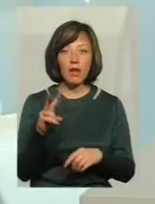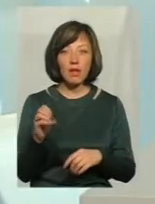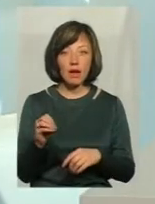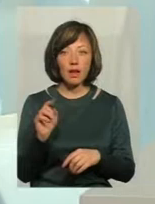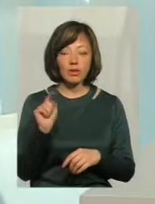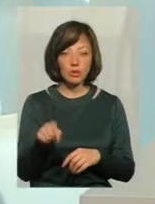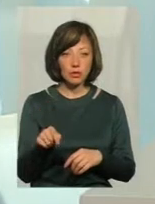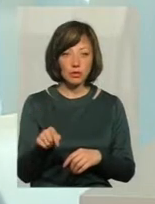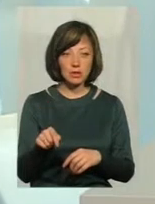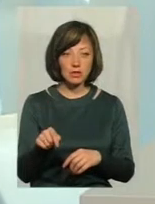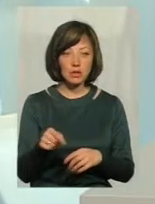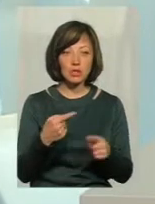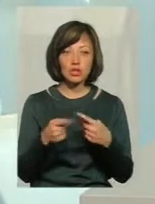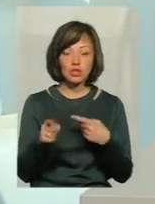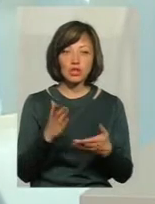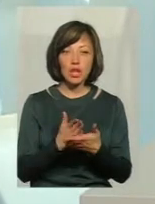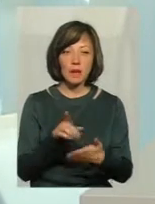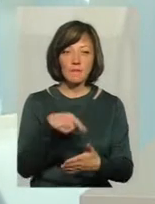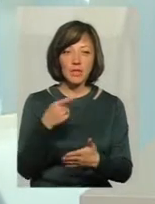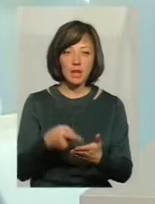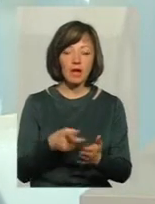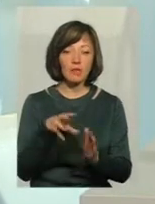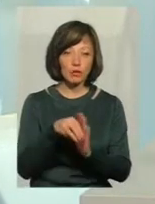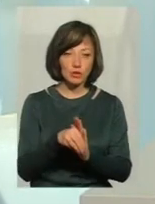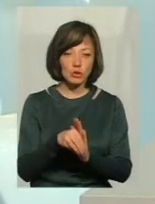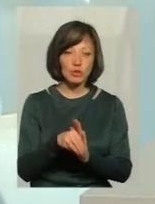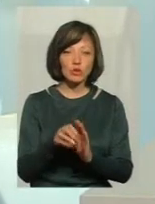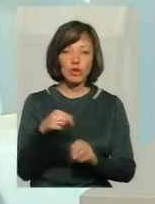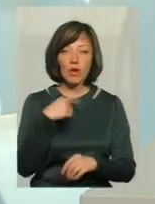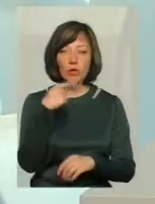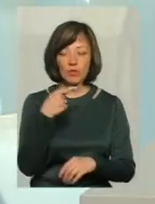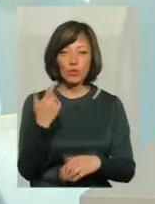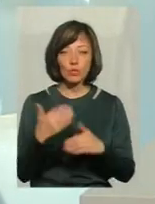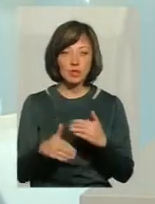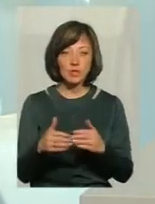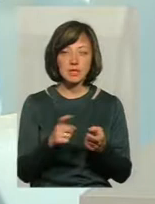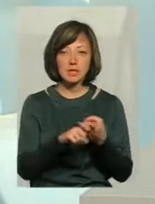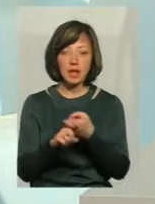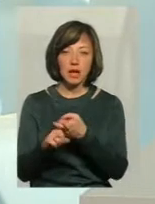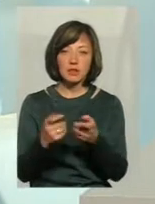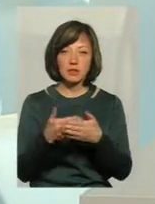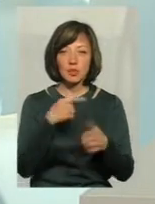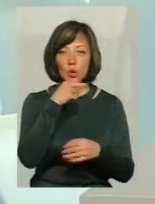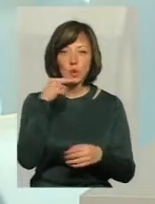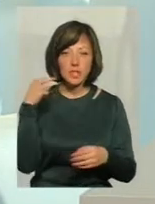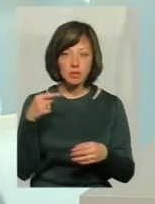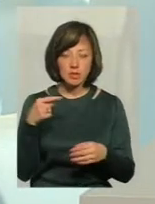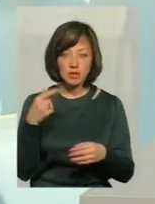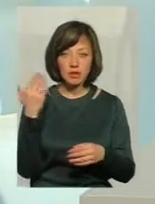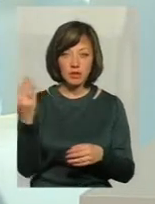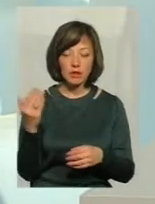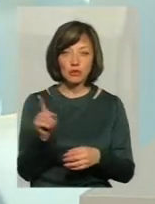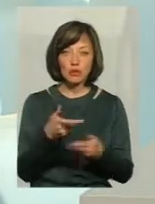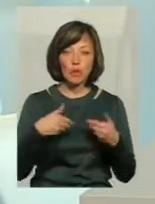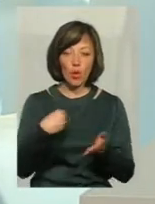якби, і інші є питання, і в тому числі про те, що я вже говорив про залежність від Російської Федерації, тому що